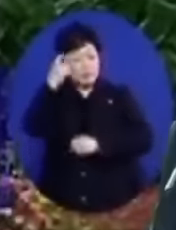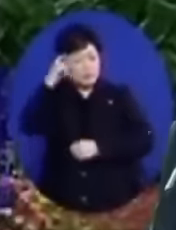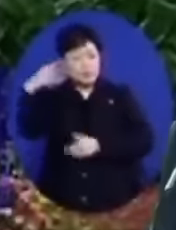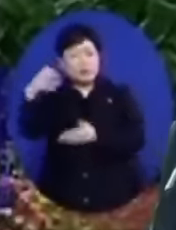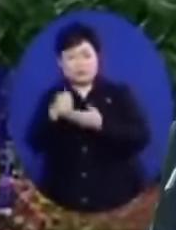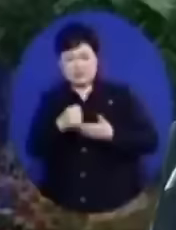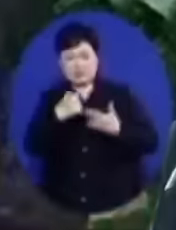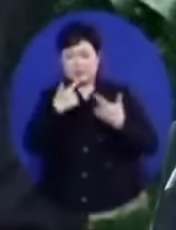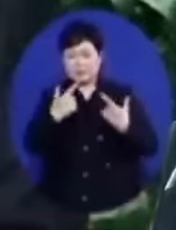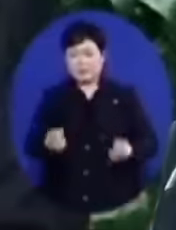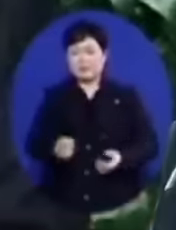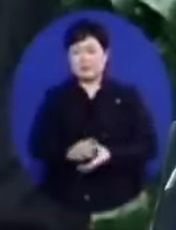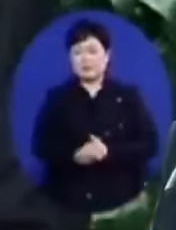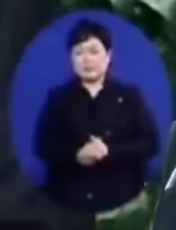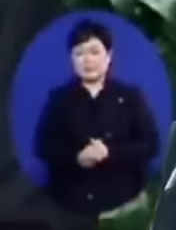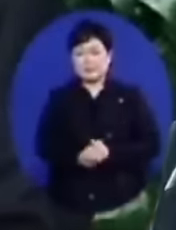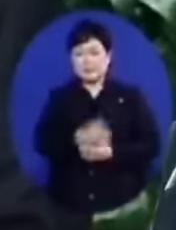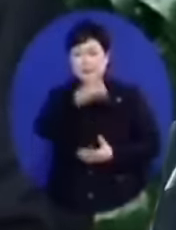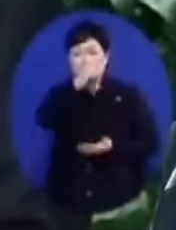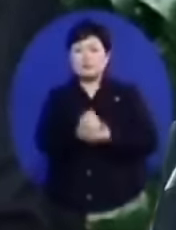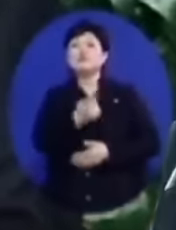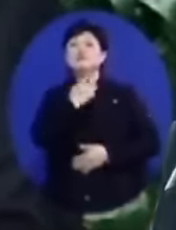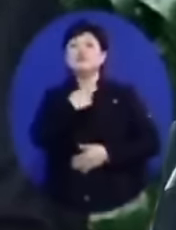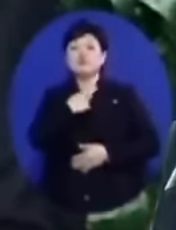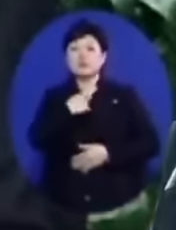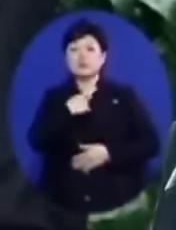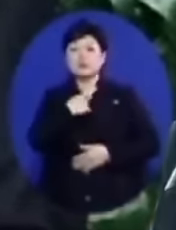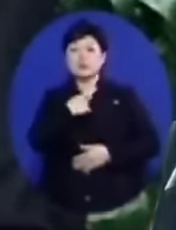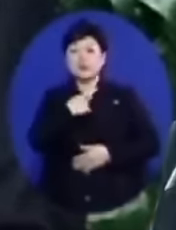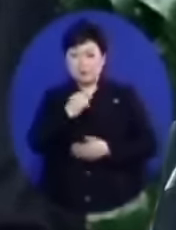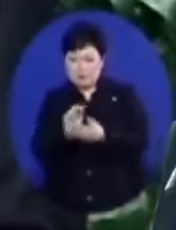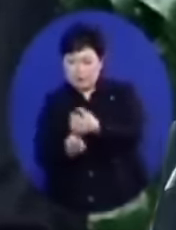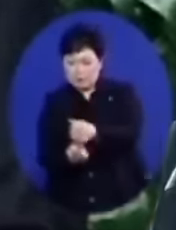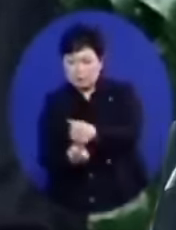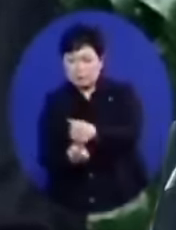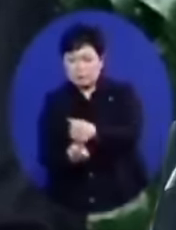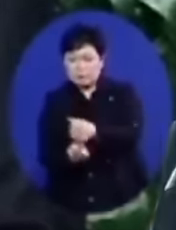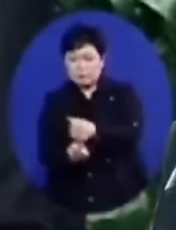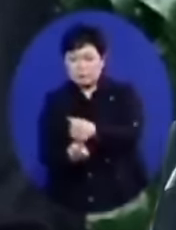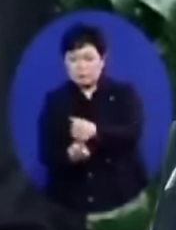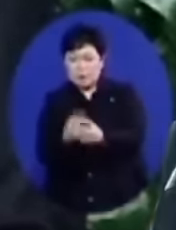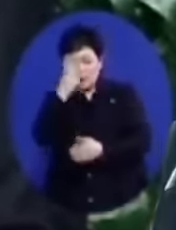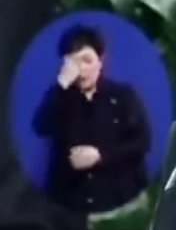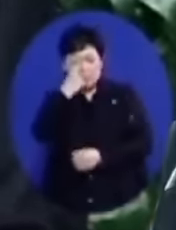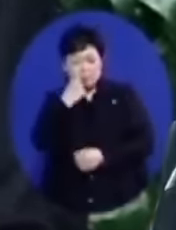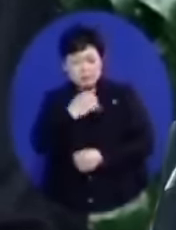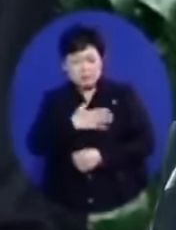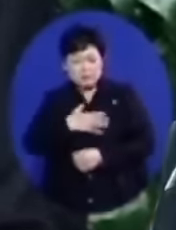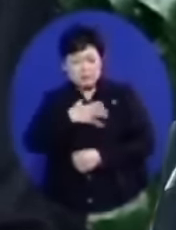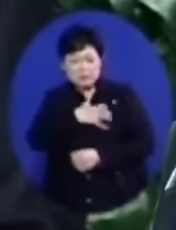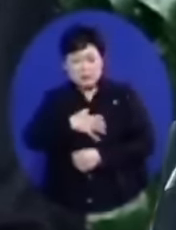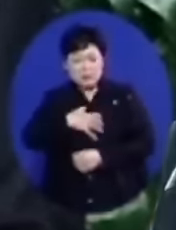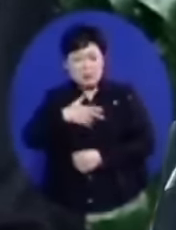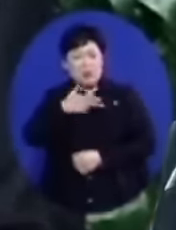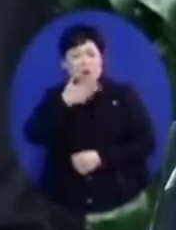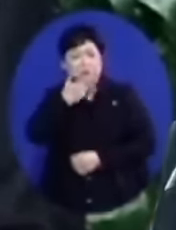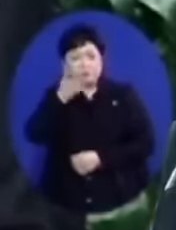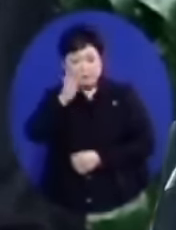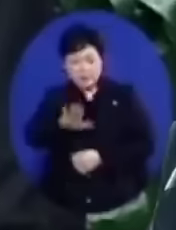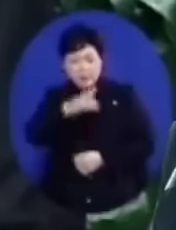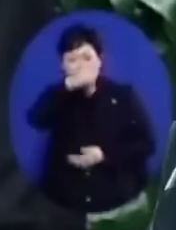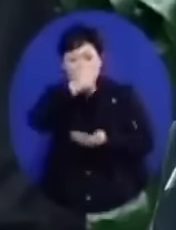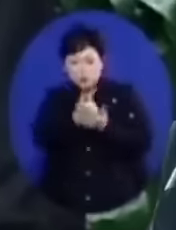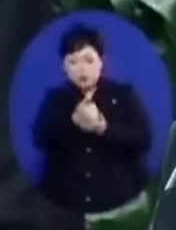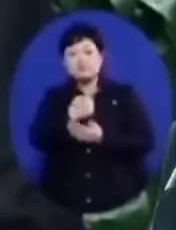얻으리라. 죄 지어놓고도 죄를 감추면은 불쌍히 느낌을 받지 않지만 죄 지어놓고 죄 지었다고